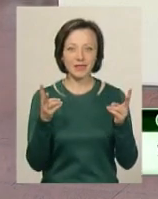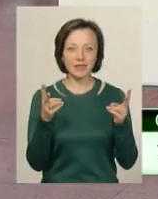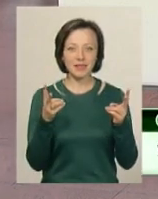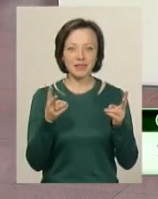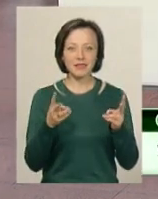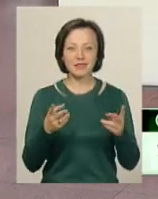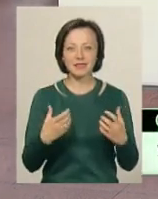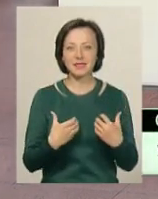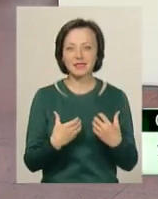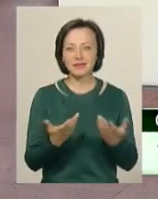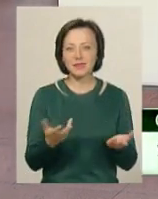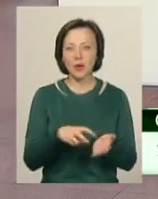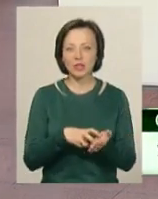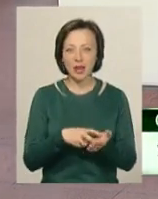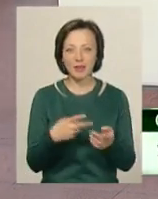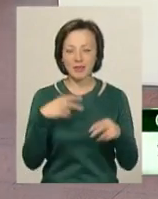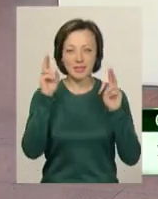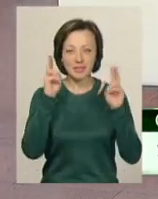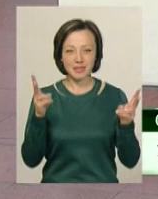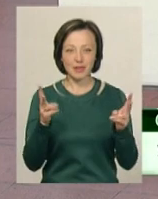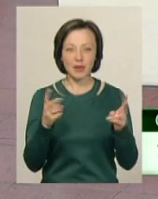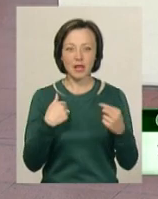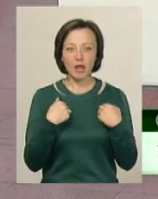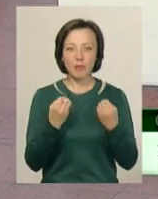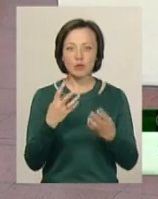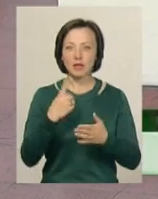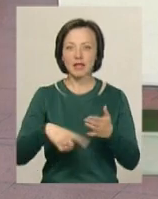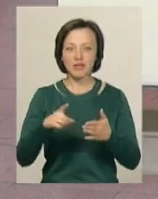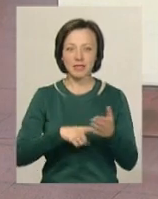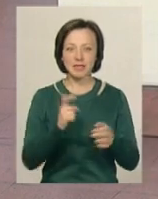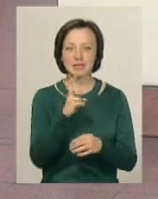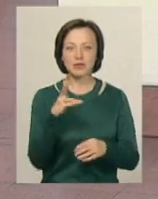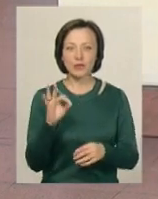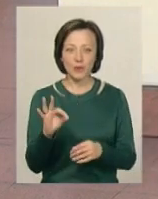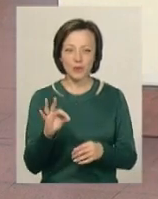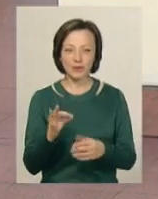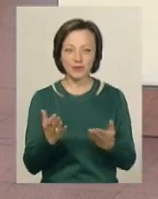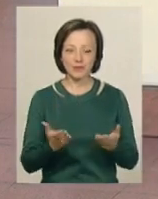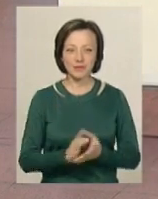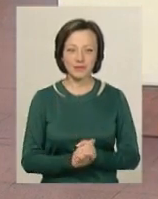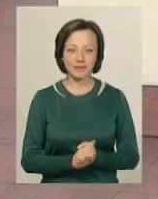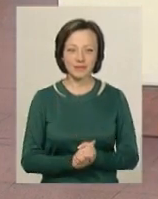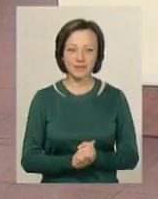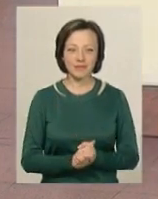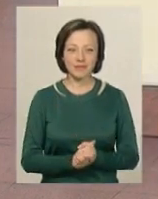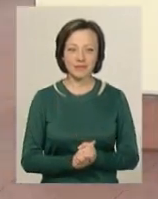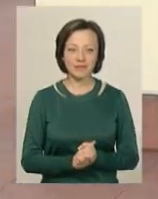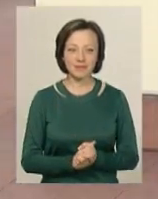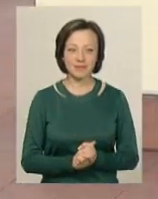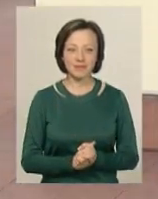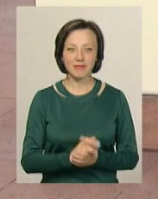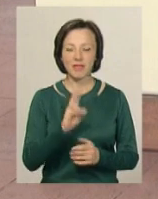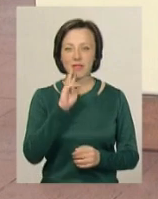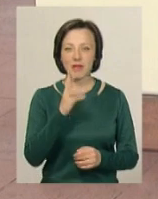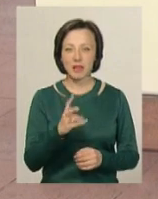отчаянням. Ні, ну я не знаю якось. Я просто не вірю, що ЗНО. Якби я вірила, то я б вже якось більше переживала. Два